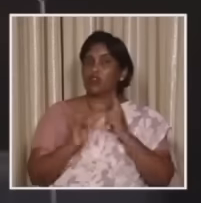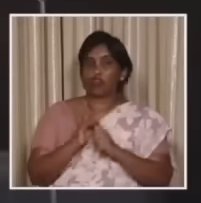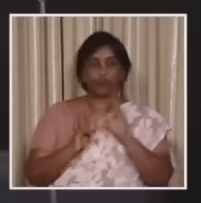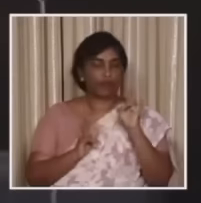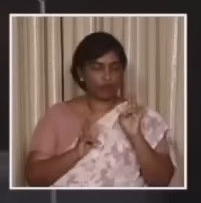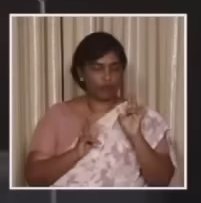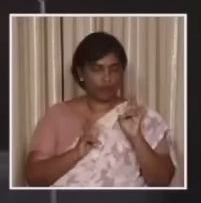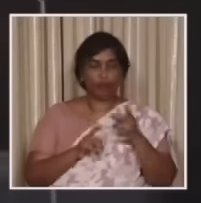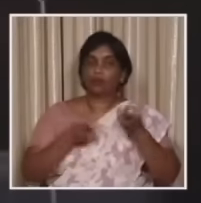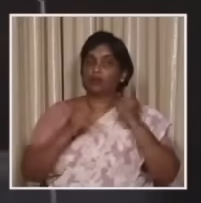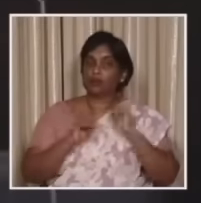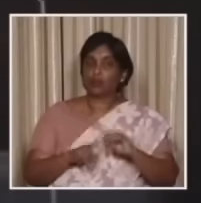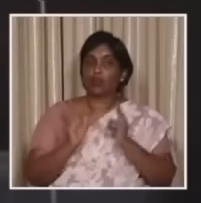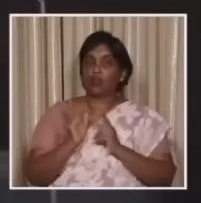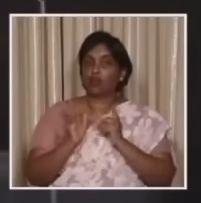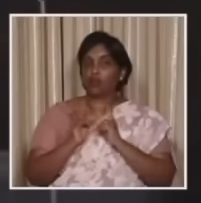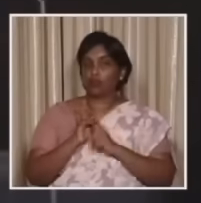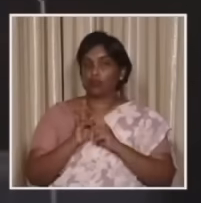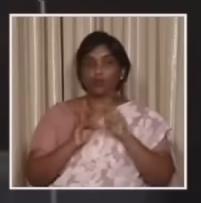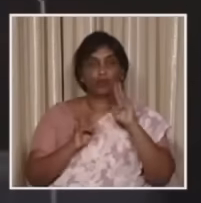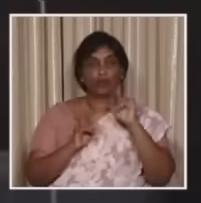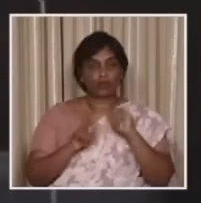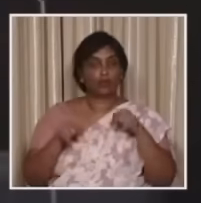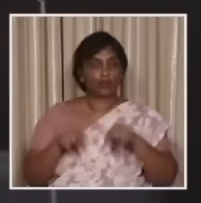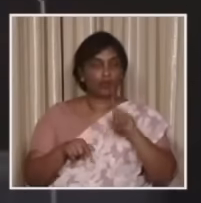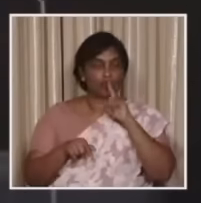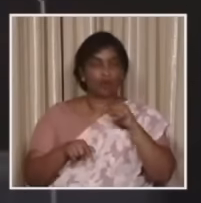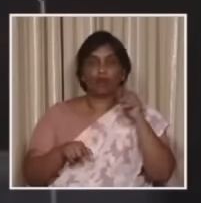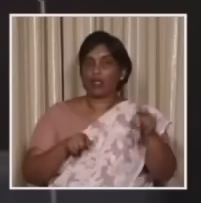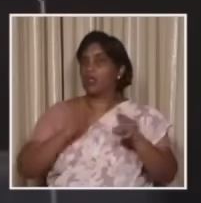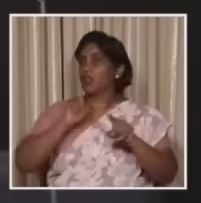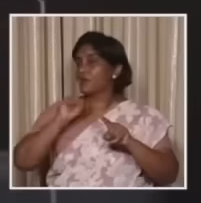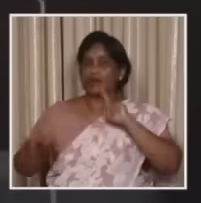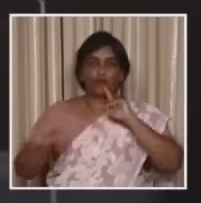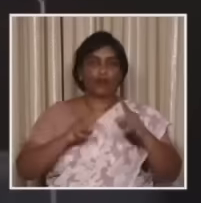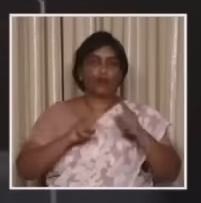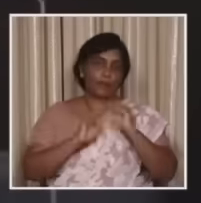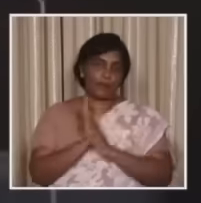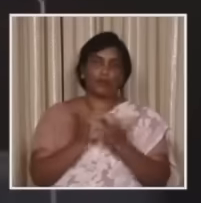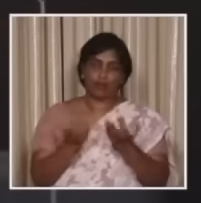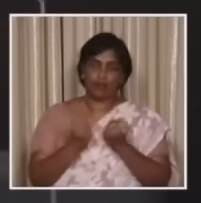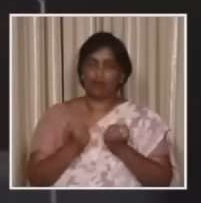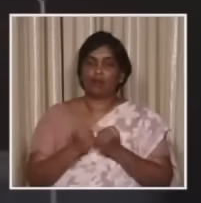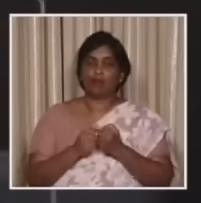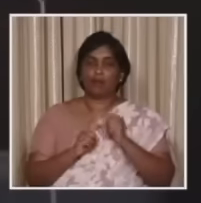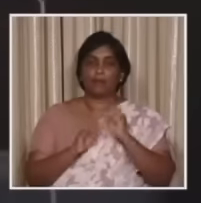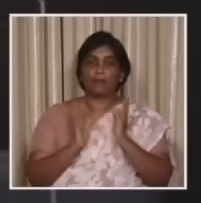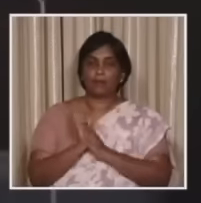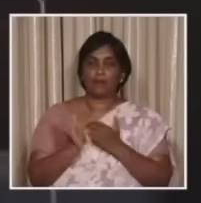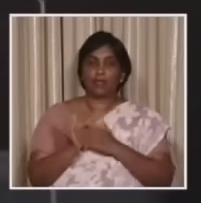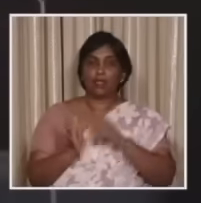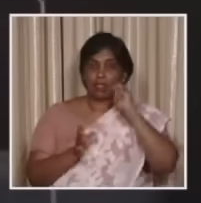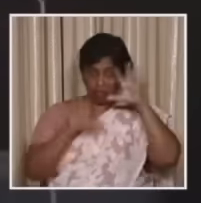වෙනිදා. ඊළඟට ඔක්තෝබර් 26 වෙනිදා මෙතෙන්දි කිව්වා මම අරයාගෙනුත් ඇහුවා මෙයාගෙනුත් ඇහුවා අගමැතිකම් බාර ගන්න. අගමැතිකම කියන්නේ